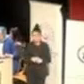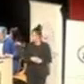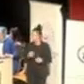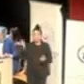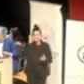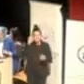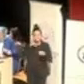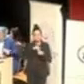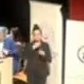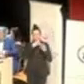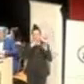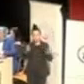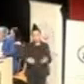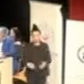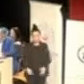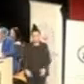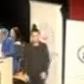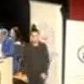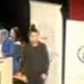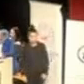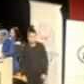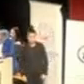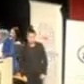Dinlediğiniz için teşekkür ederim.